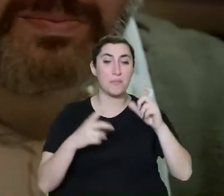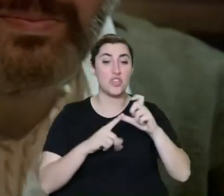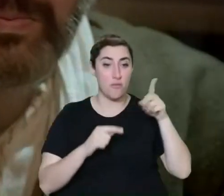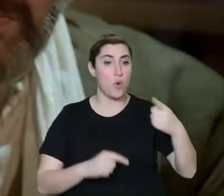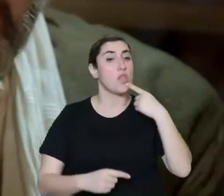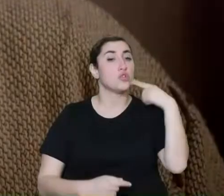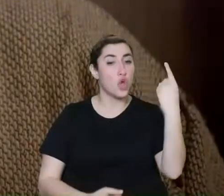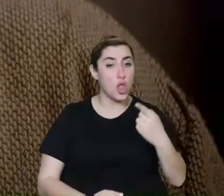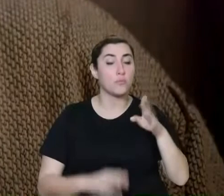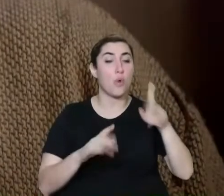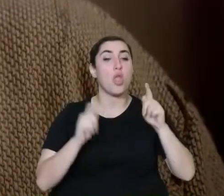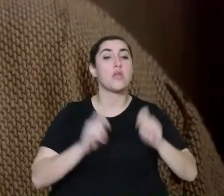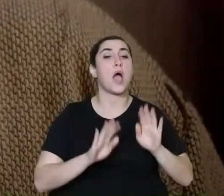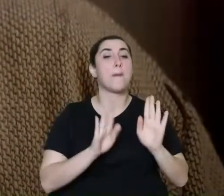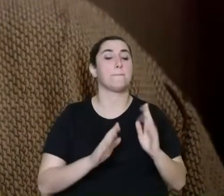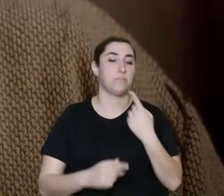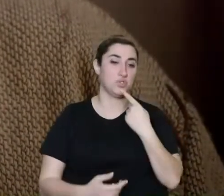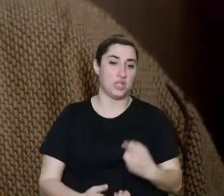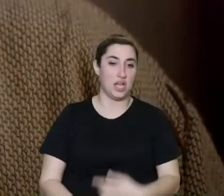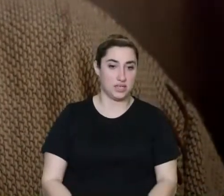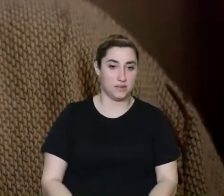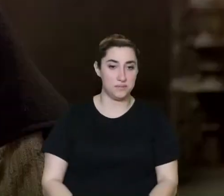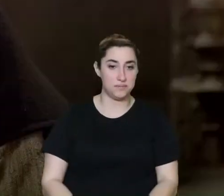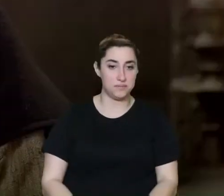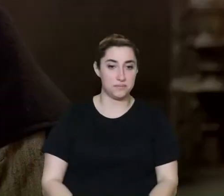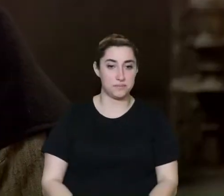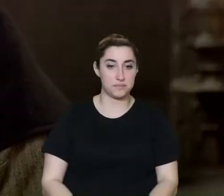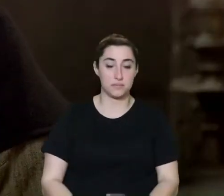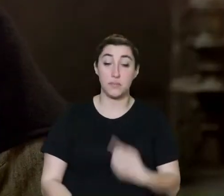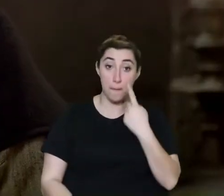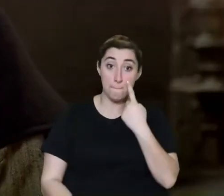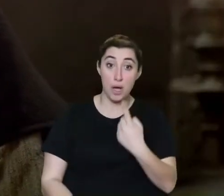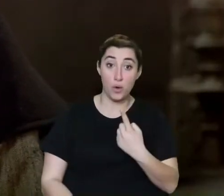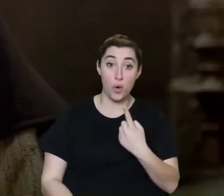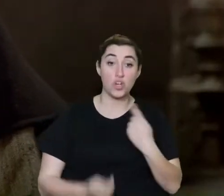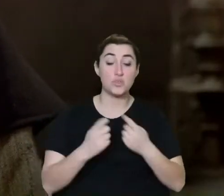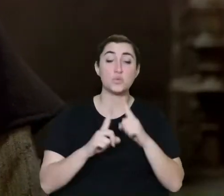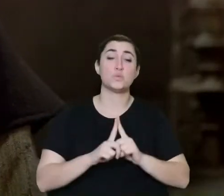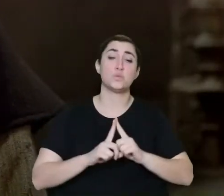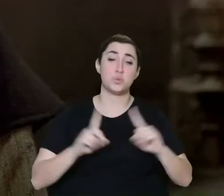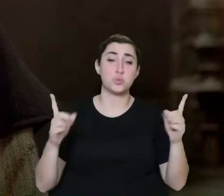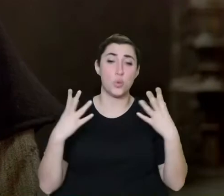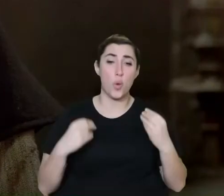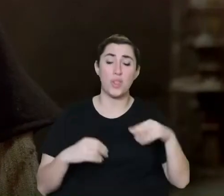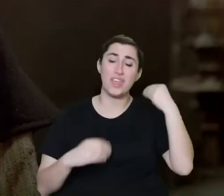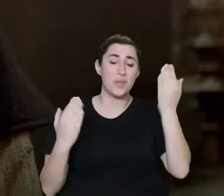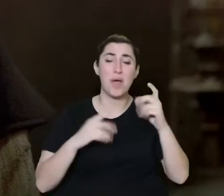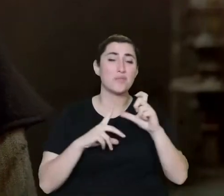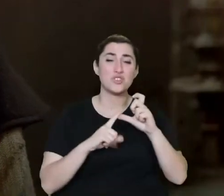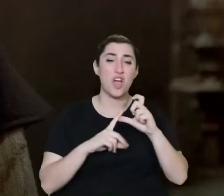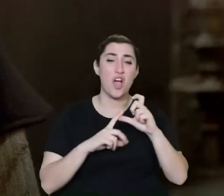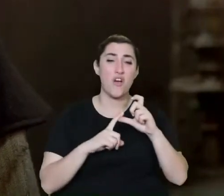böyle söylemiş, hemi böyle yapmıştır der. Bakar ki iş uzun, İmam